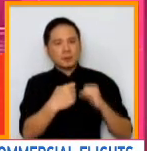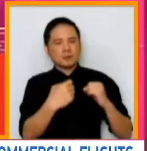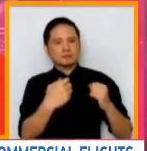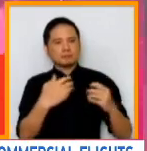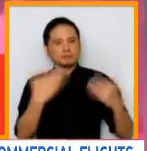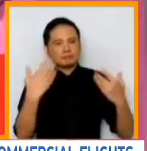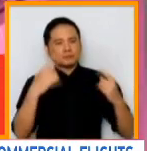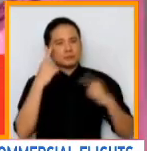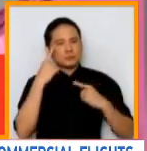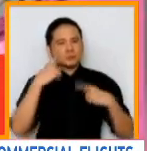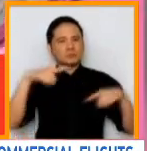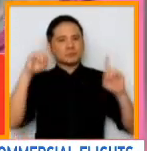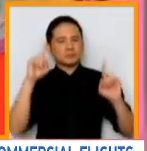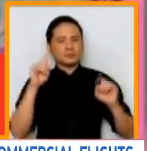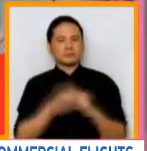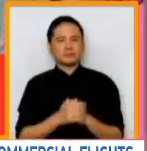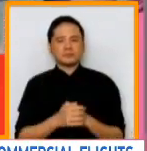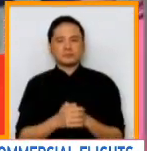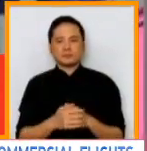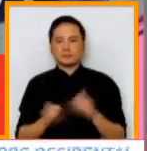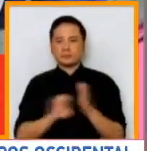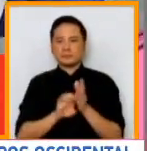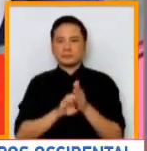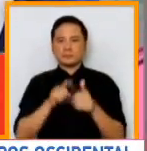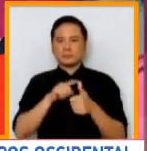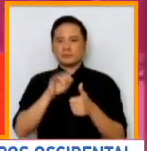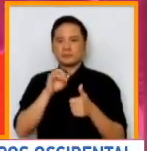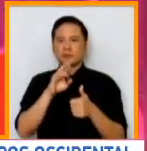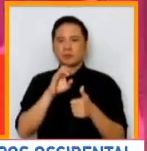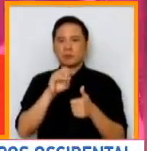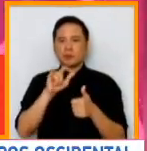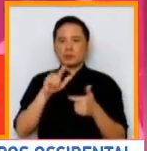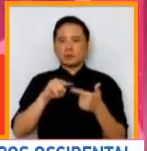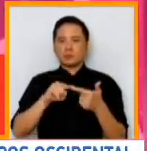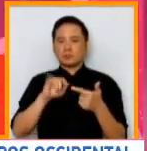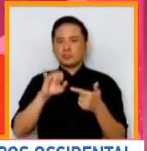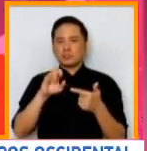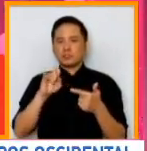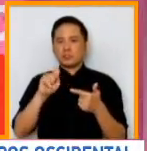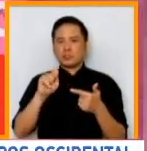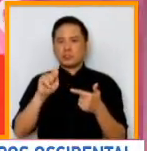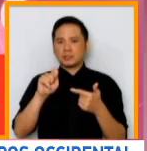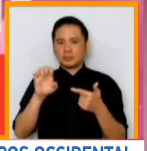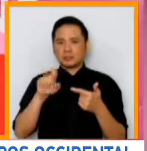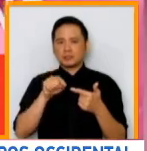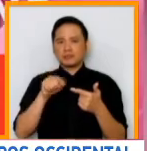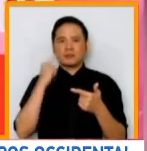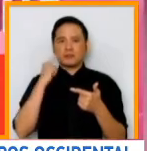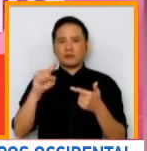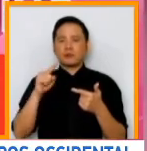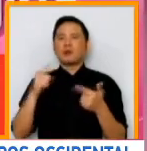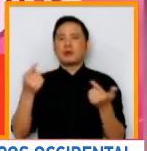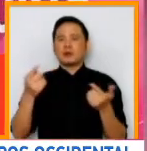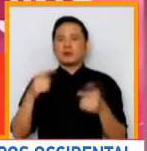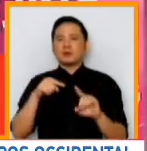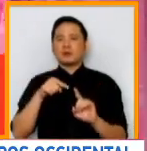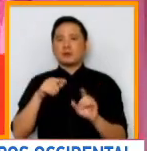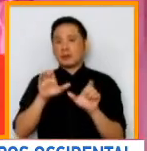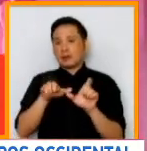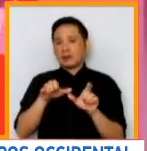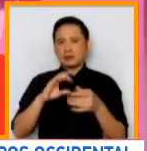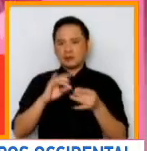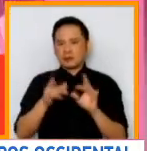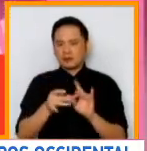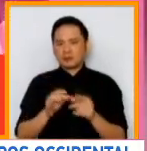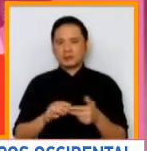lalaban sina Gerald Mangliwan at Jeanette Aceveda sa para-athletics, Ernie Gawilan at